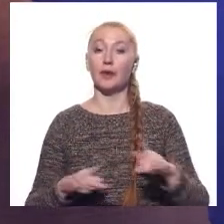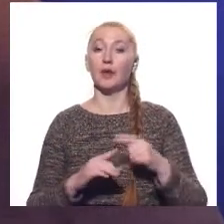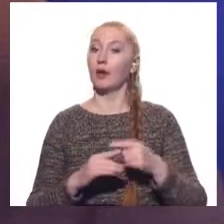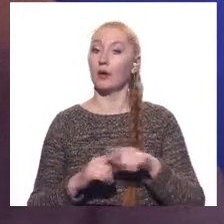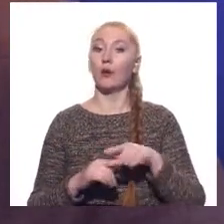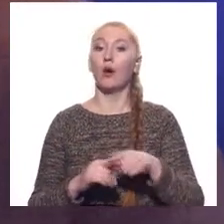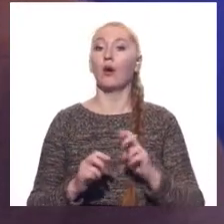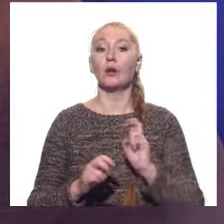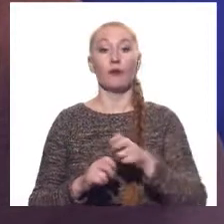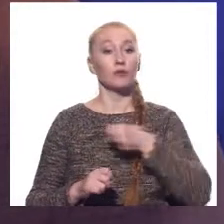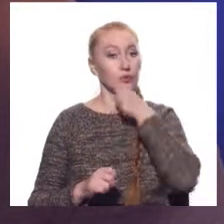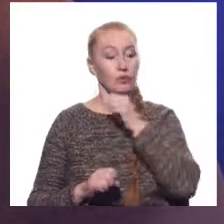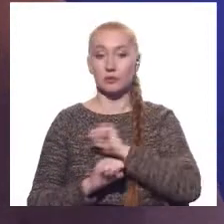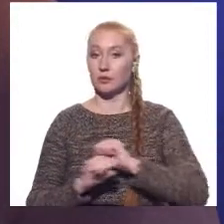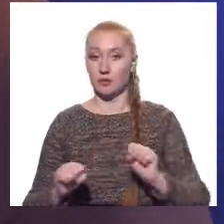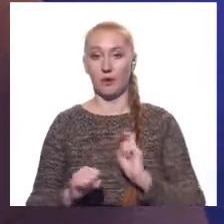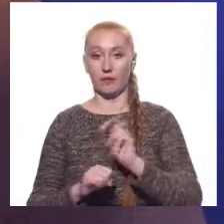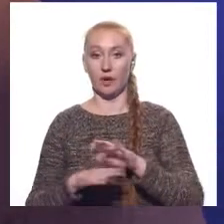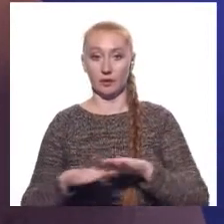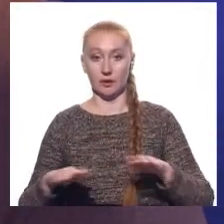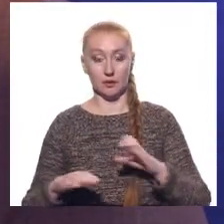дорослих, вони не мають входити всередину